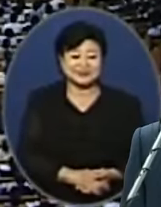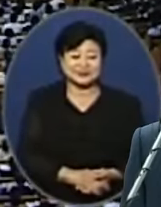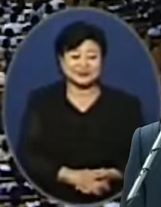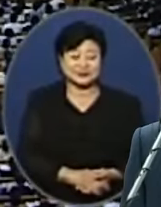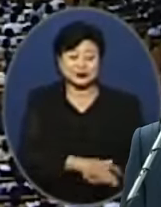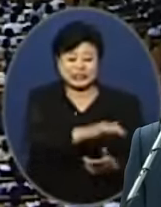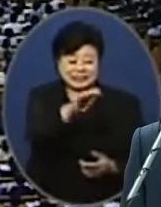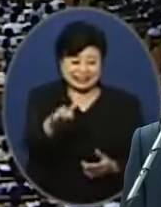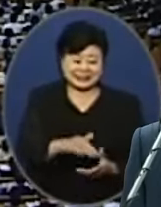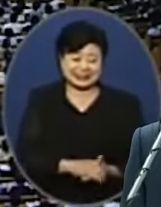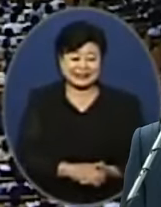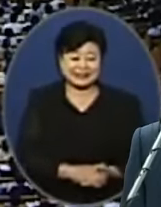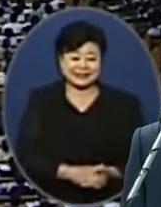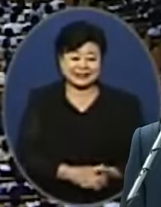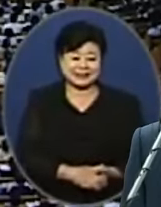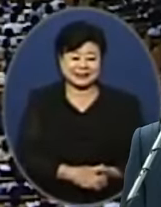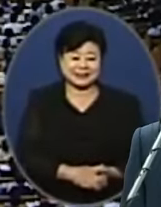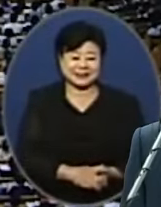우리가